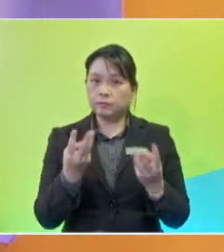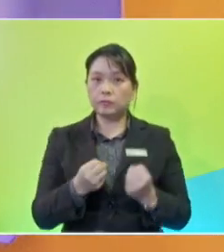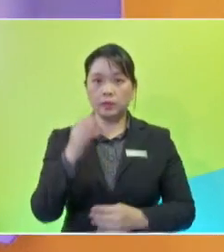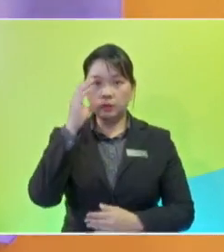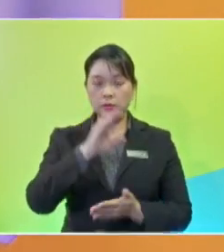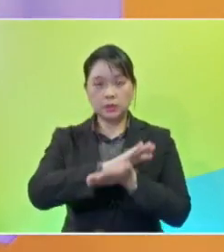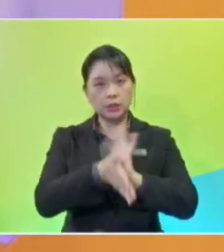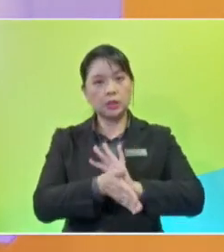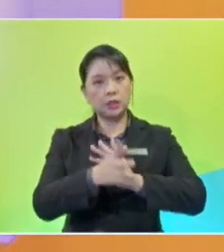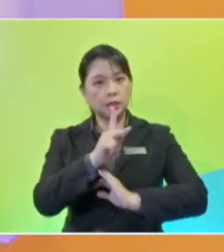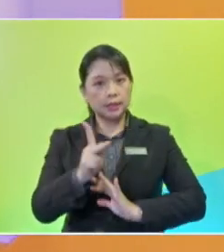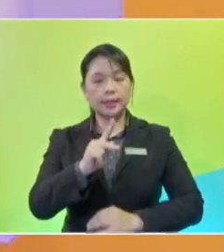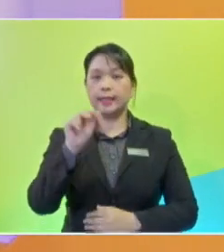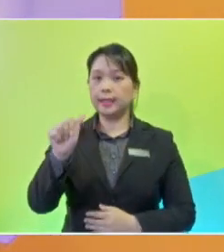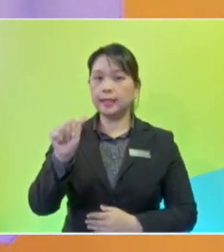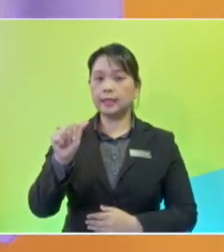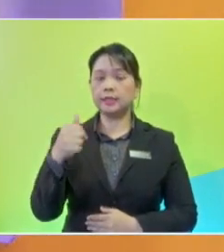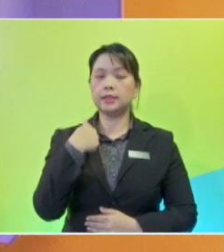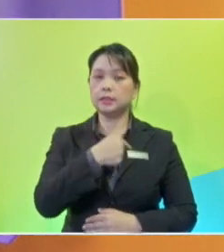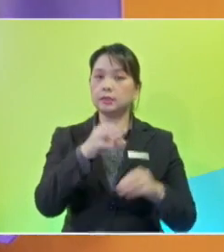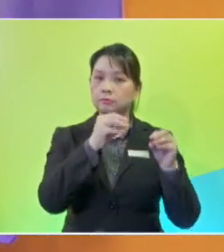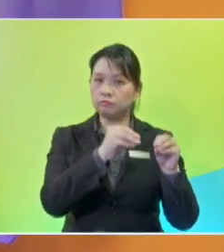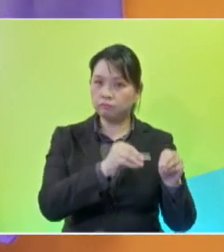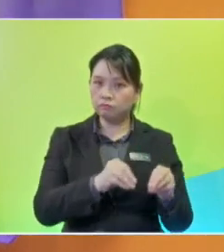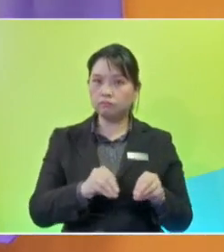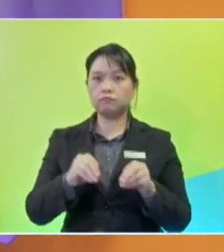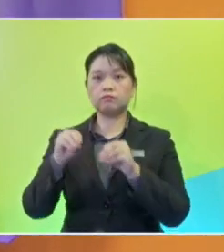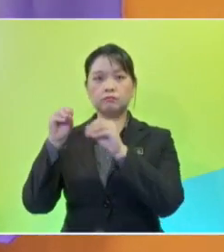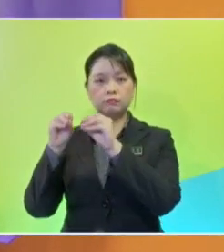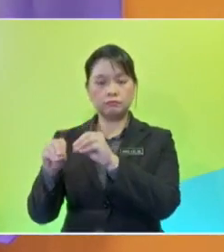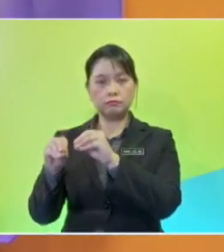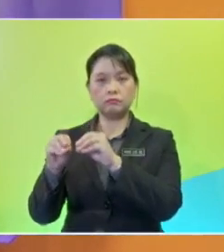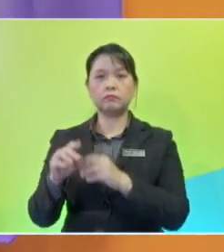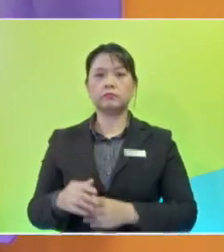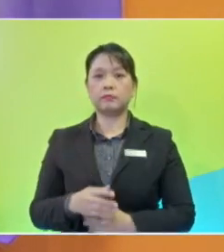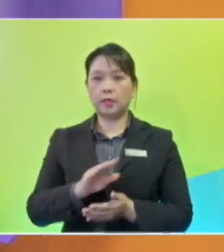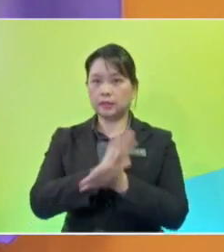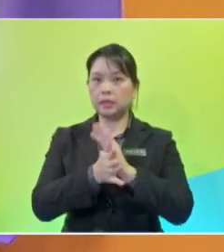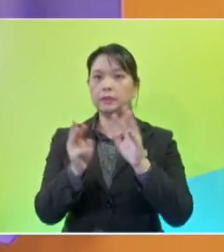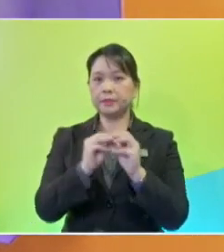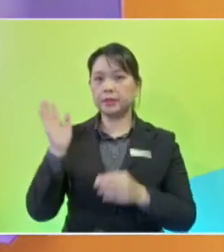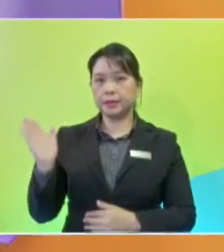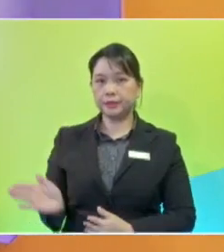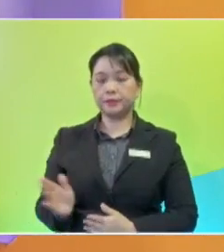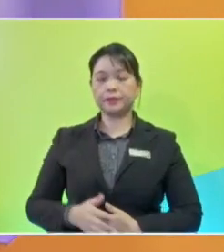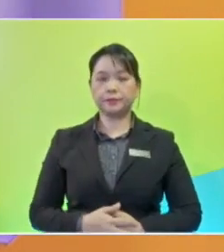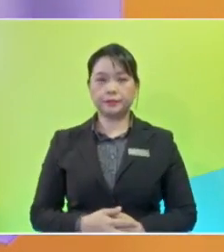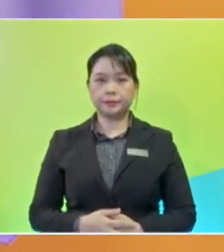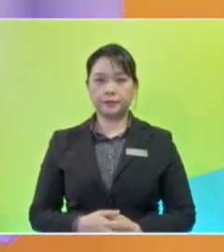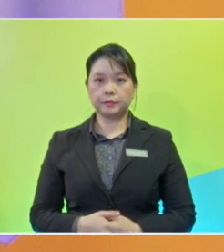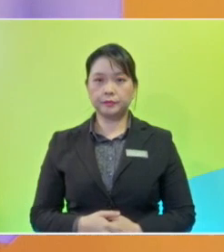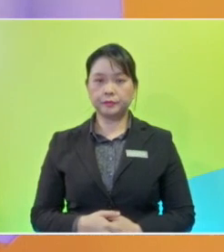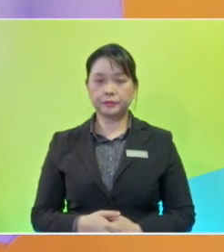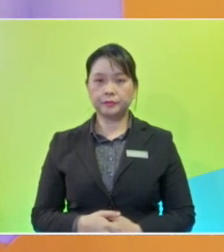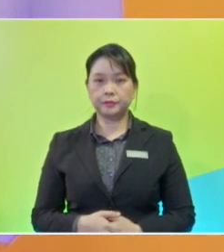kita di 4 bini kita akan jadi ini Oke 8eb ditambah 12 isi